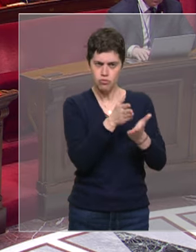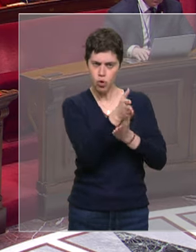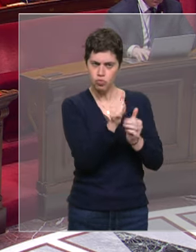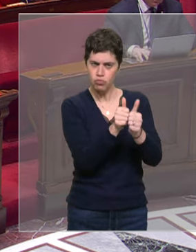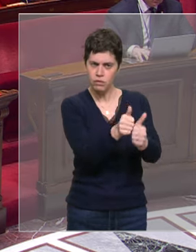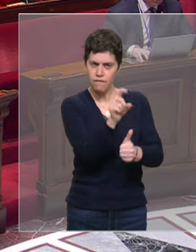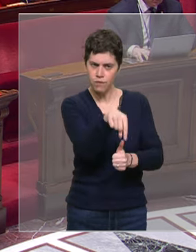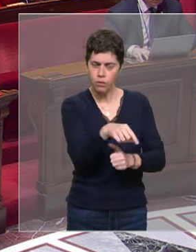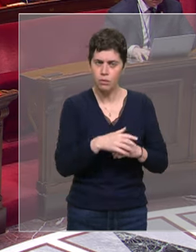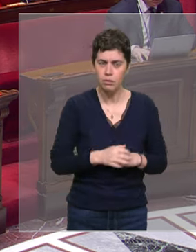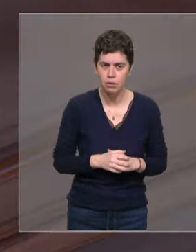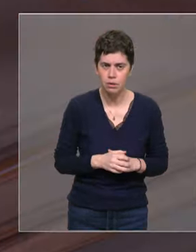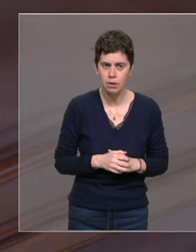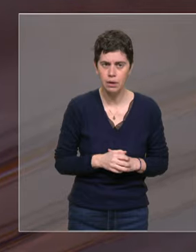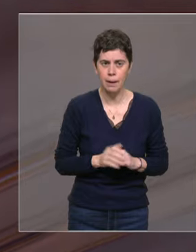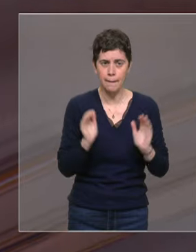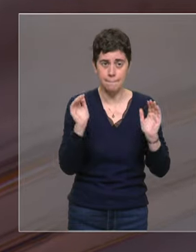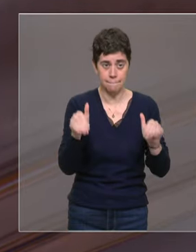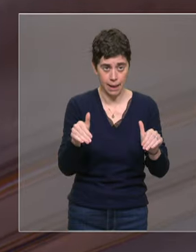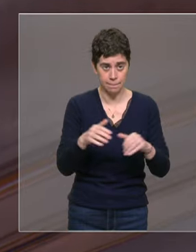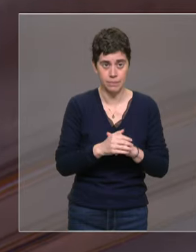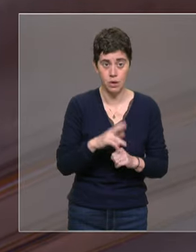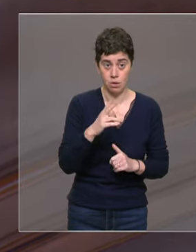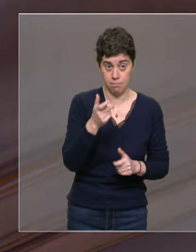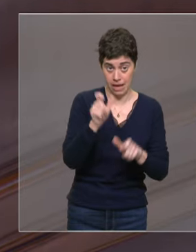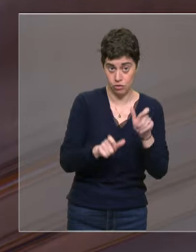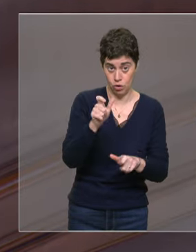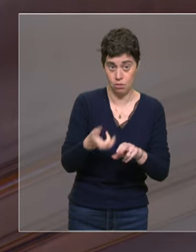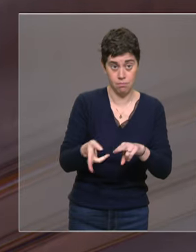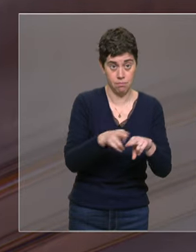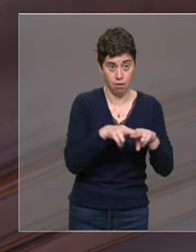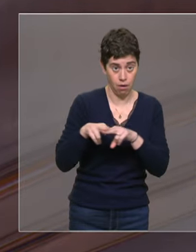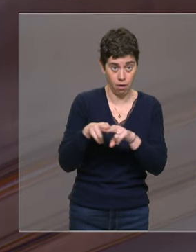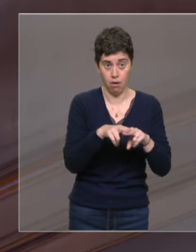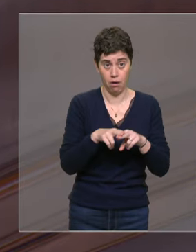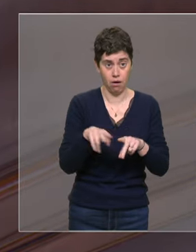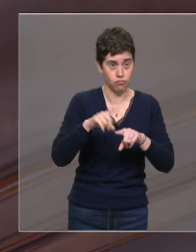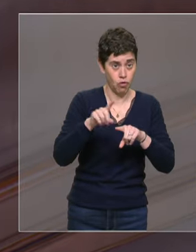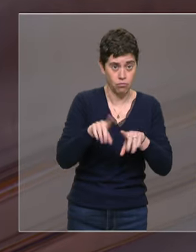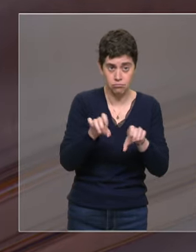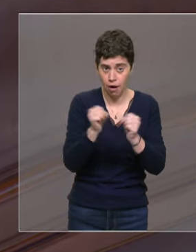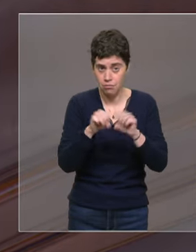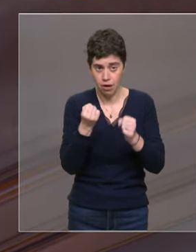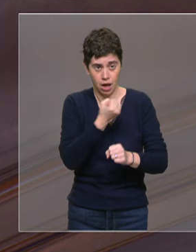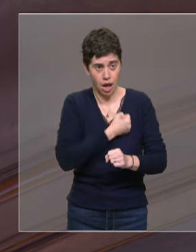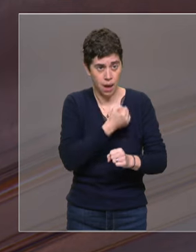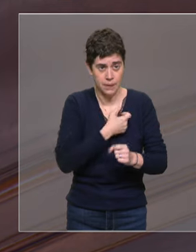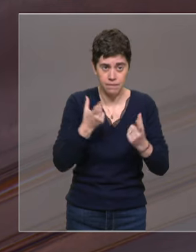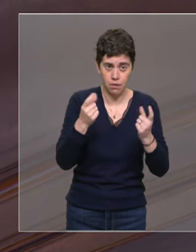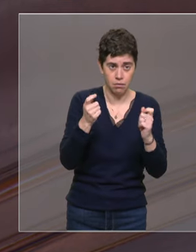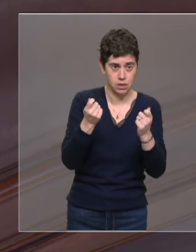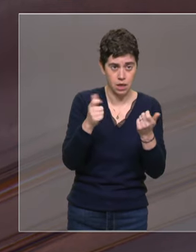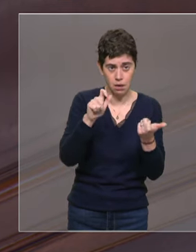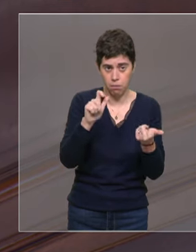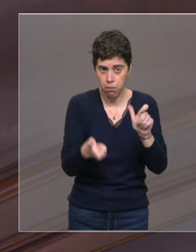Malgré les pertes énormes sur le plan humain, sur le plan matériel, sur le plan financier, et malgré la stagnation d'ailleurs sur